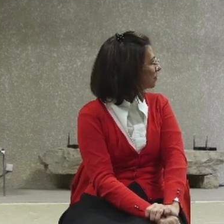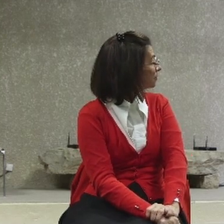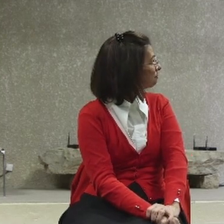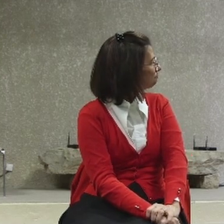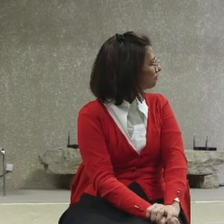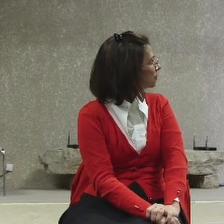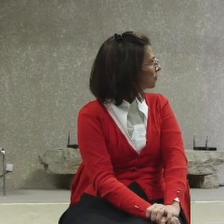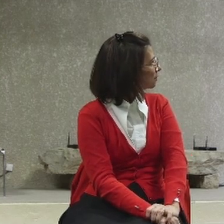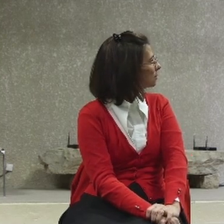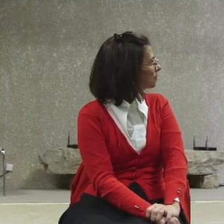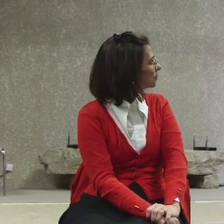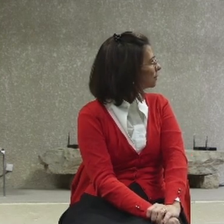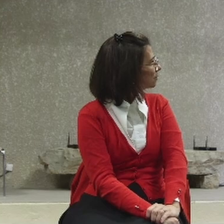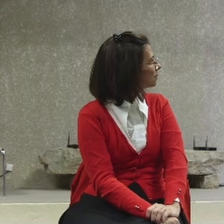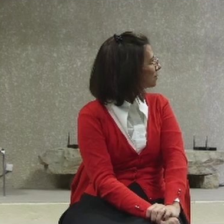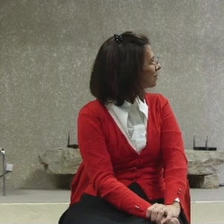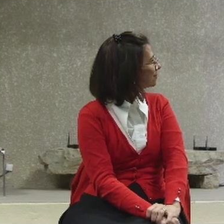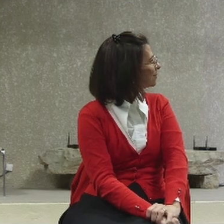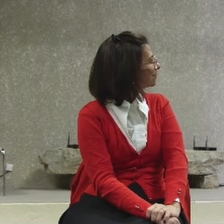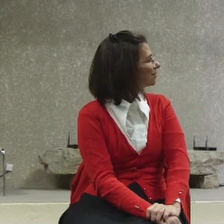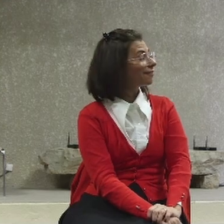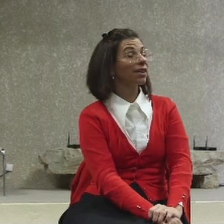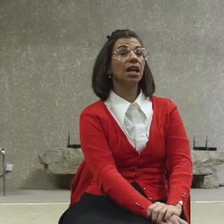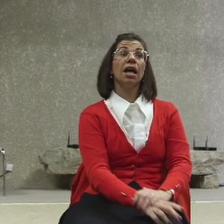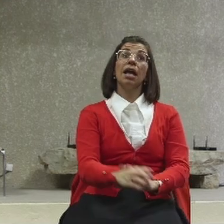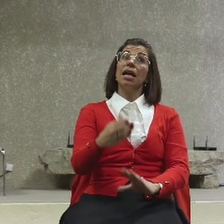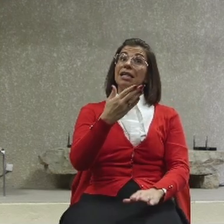Elle risquait pas de m'ouvrir la porte.